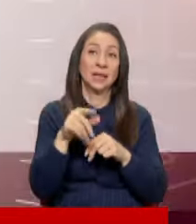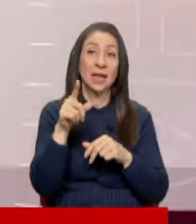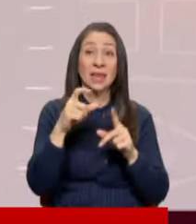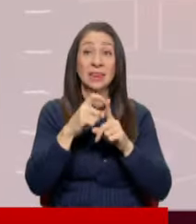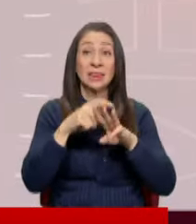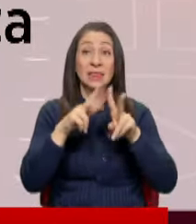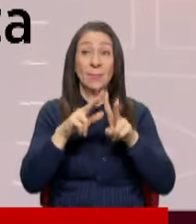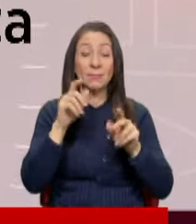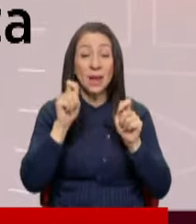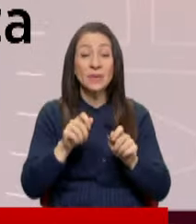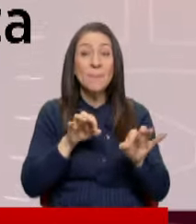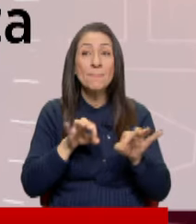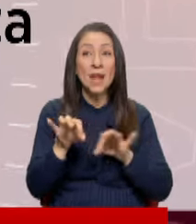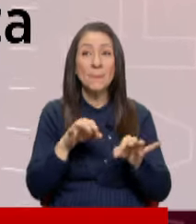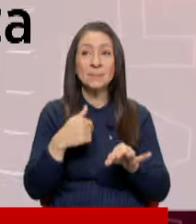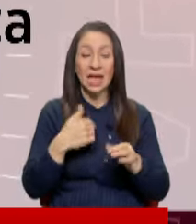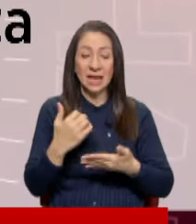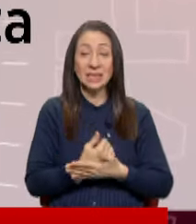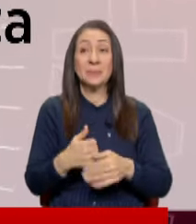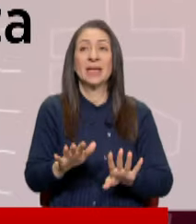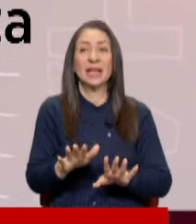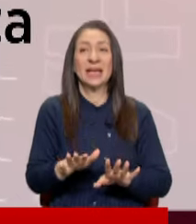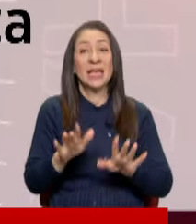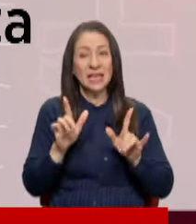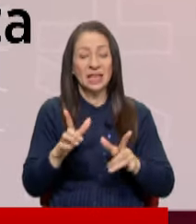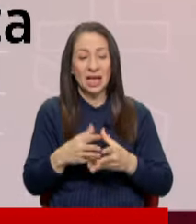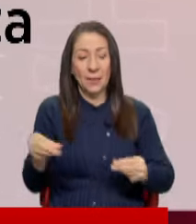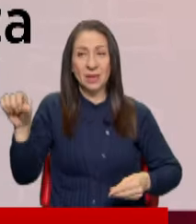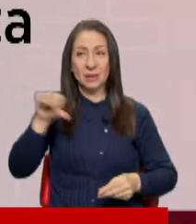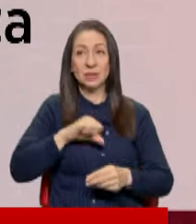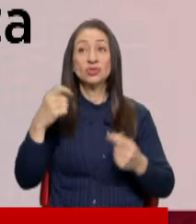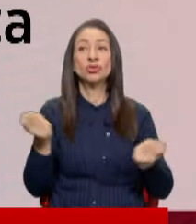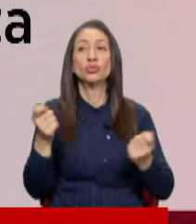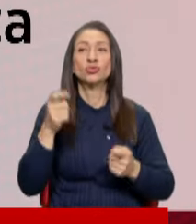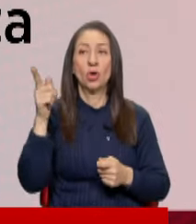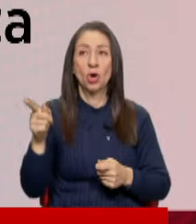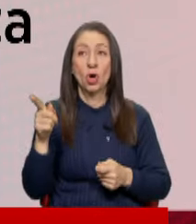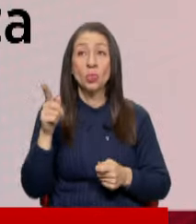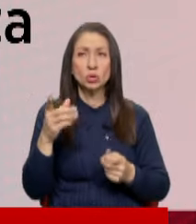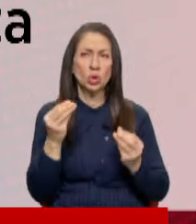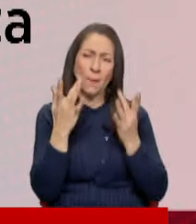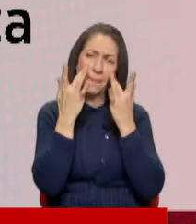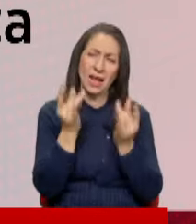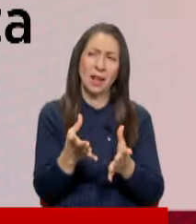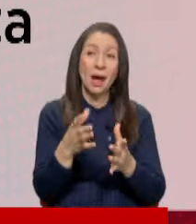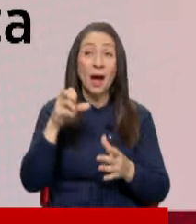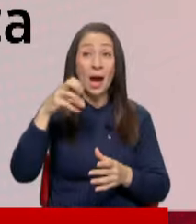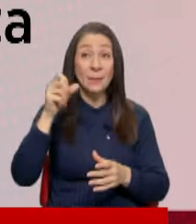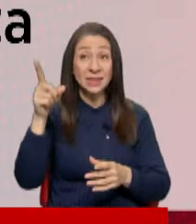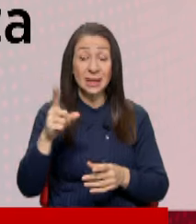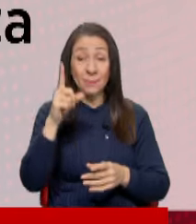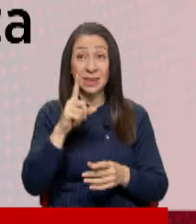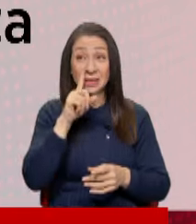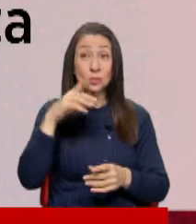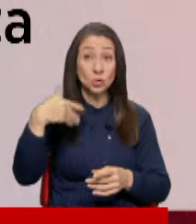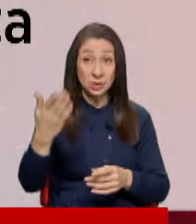den Parti'nin izlediği strateji bize kazandırmak değil Gerekirse kaybettirmek üzerine bu çok ortada AK Parti ile de